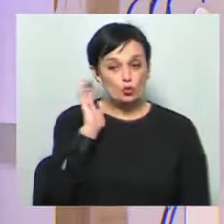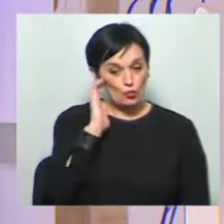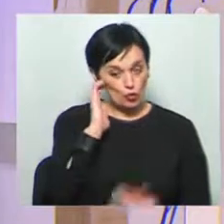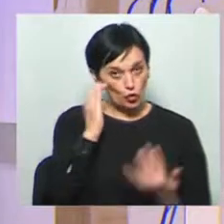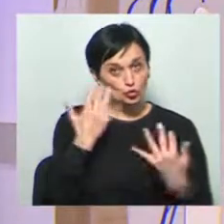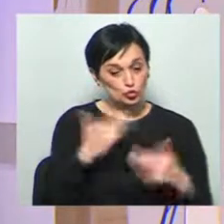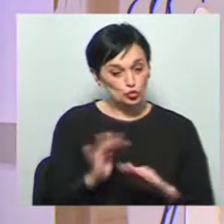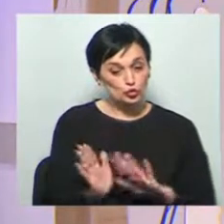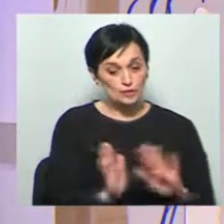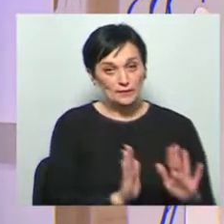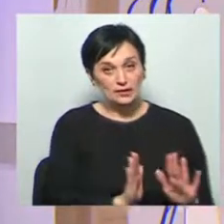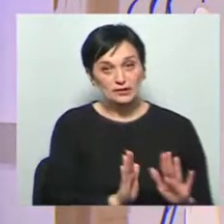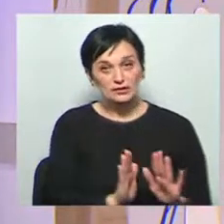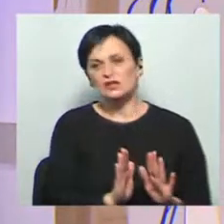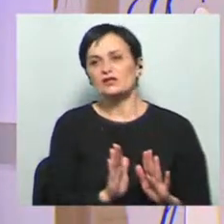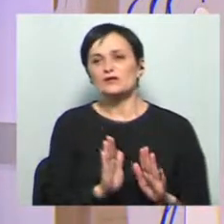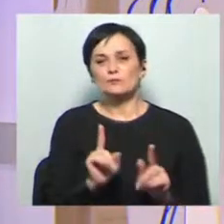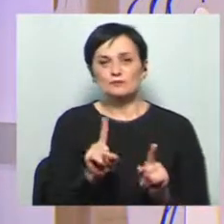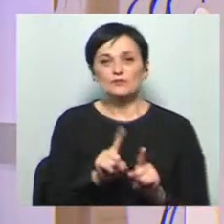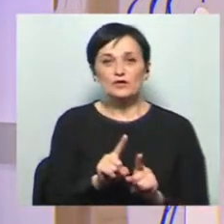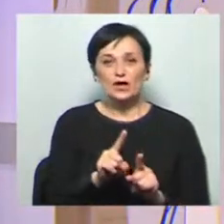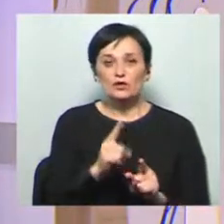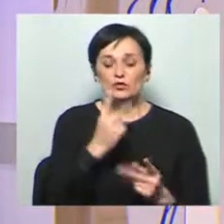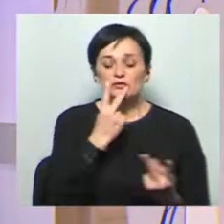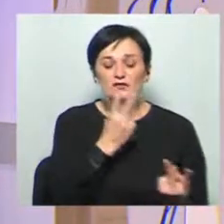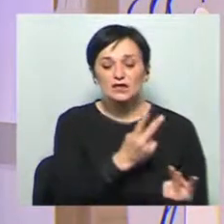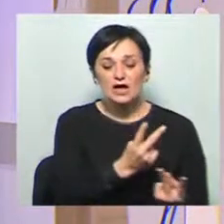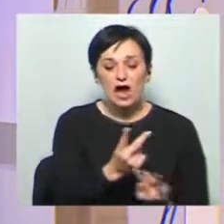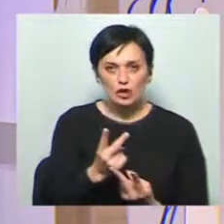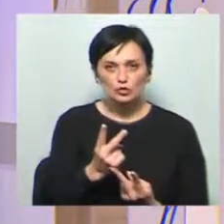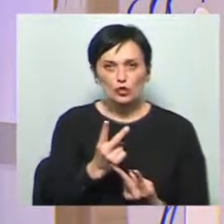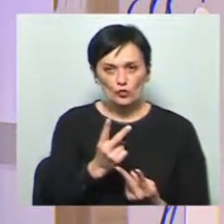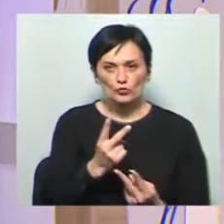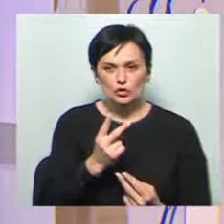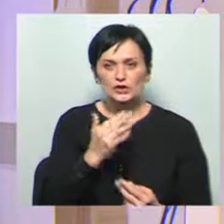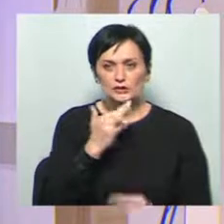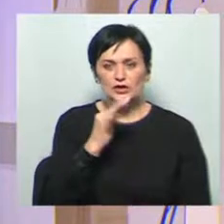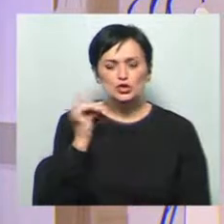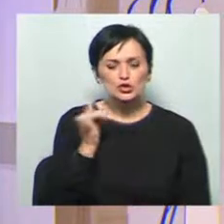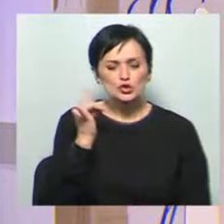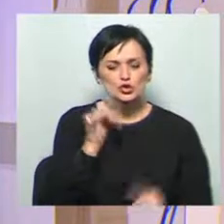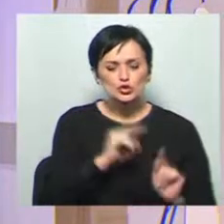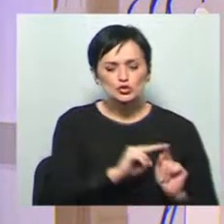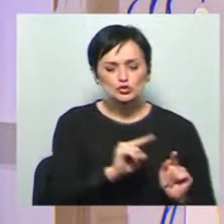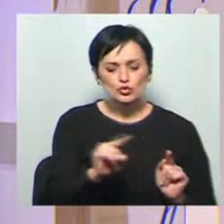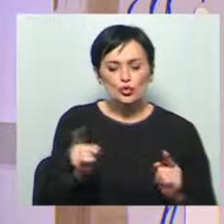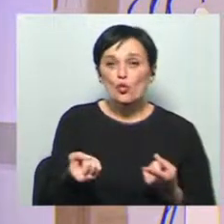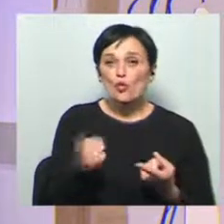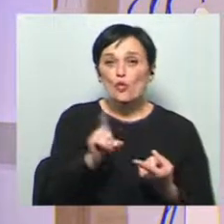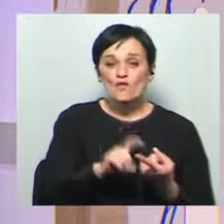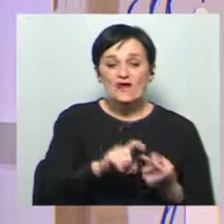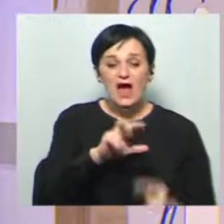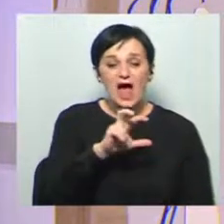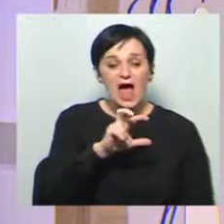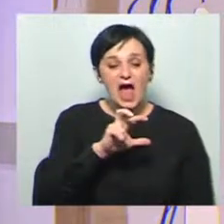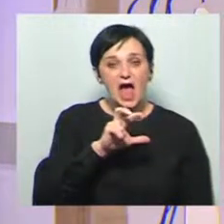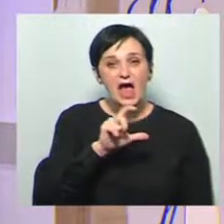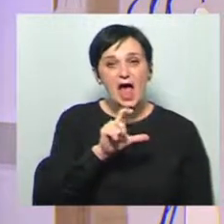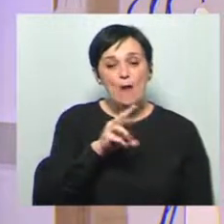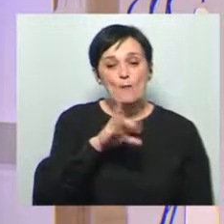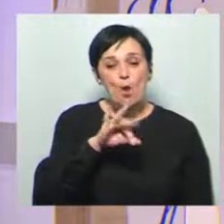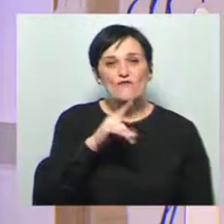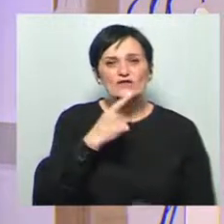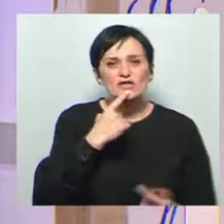უკვე მოვისმინეთ. არამედ თვალი გადავავლოთ არაერთ ისტორიას, რომელიც უკავშირდება ჰემოფილიის დიაგნოზის